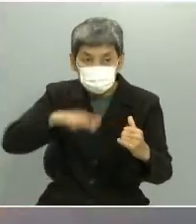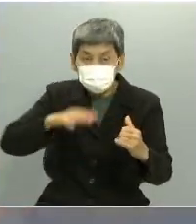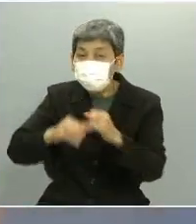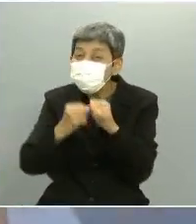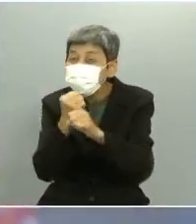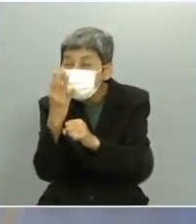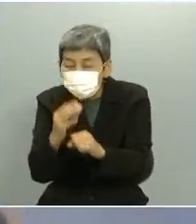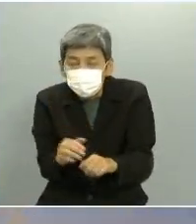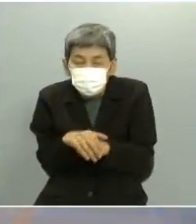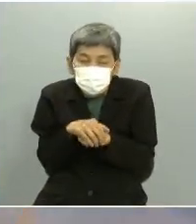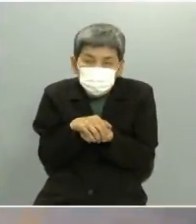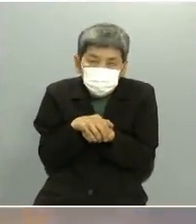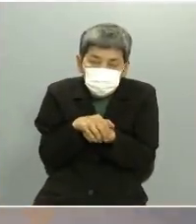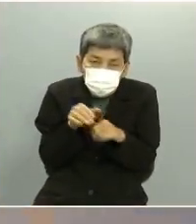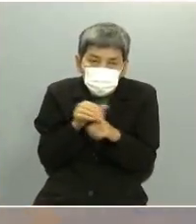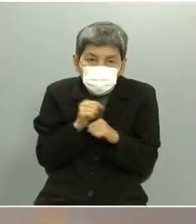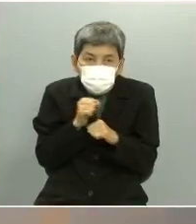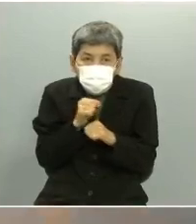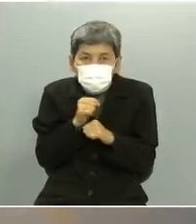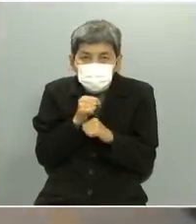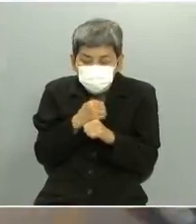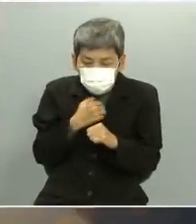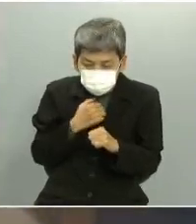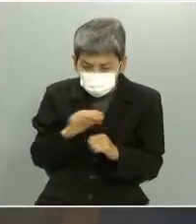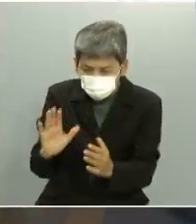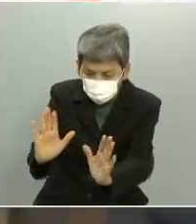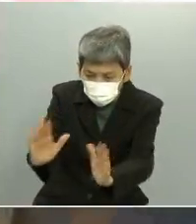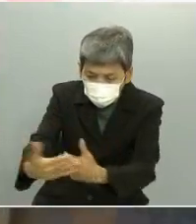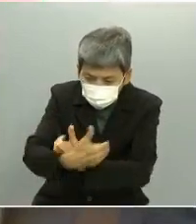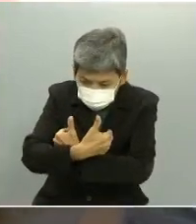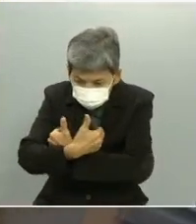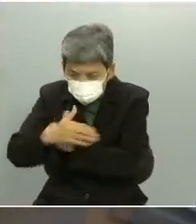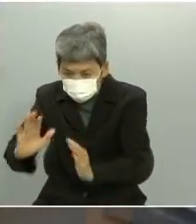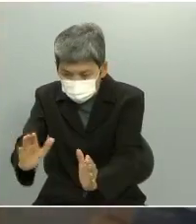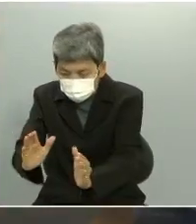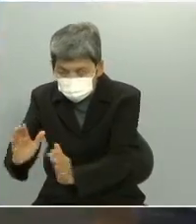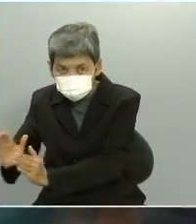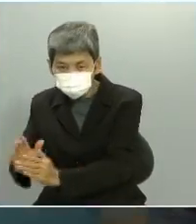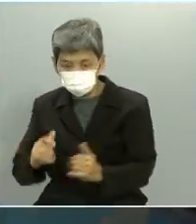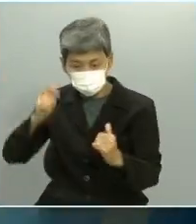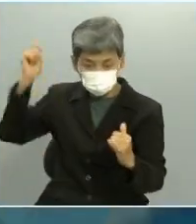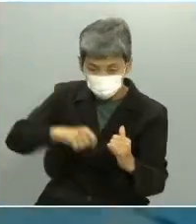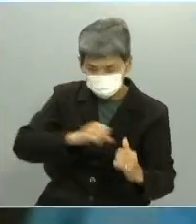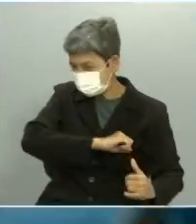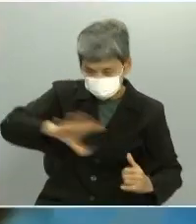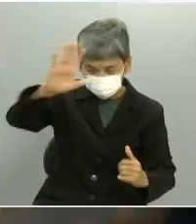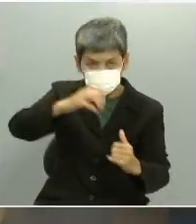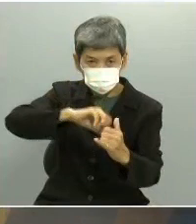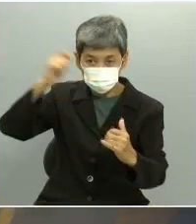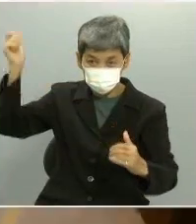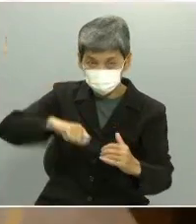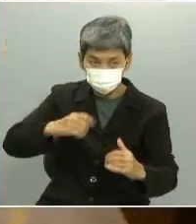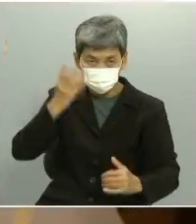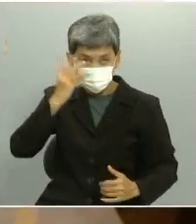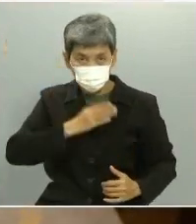บตัวสั่นตลอดเวลาญาติต้องออกมาจากที่เกิดเหตุและรีบเอาค้อนปอนเนี่ยโยนที่ออกนอกบ้านเพราะ